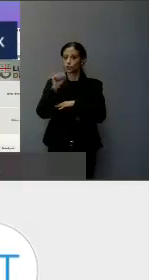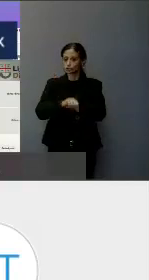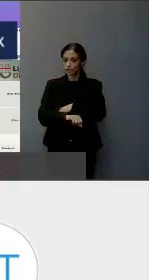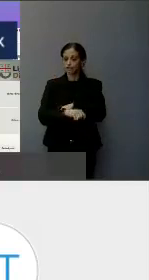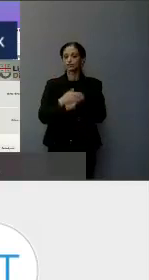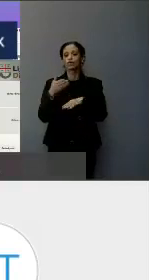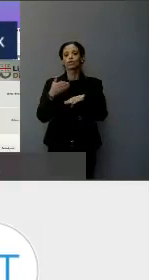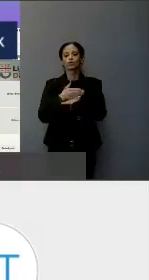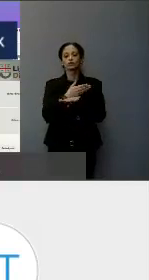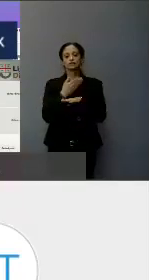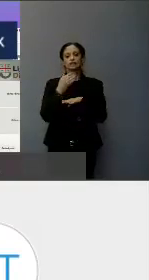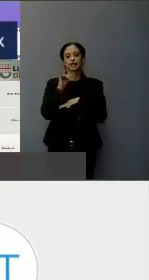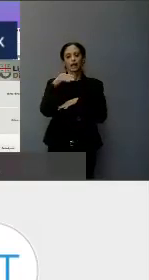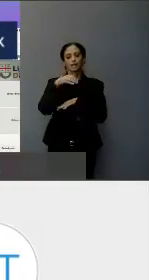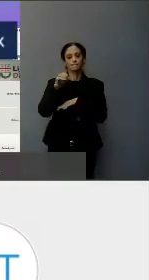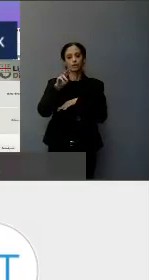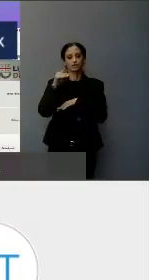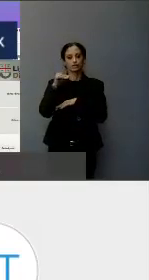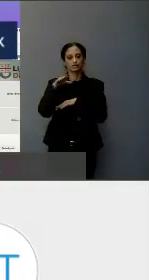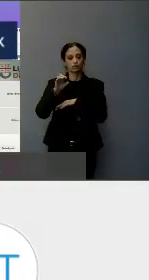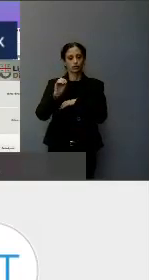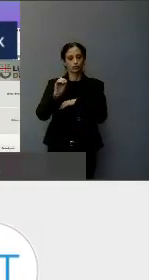consigliere immordino